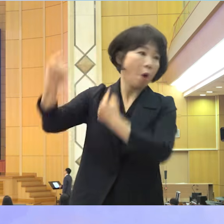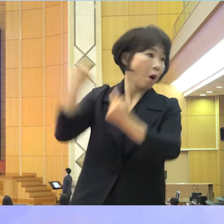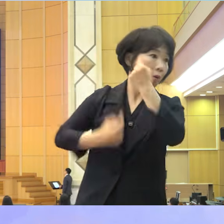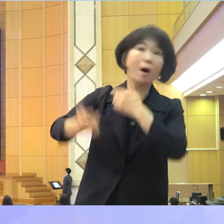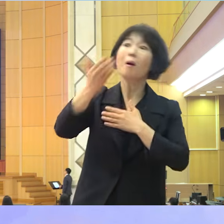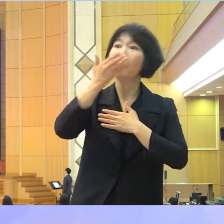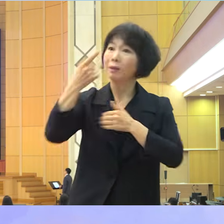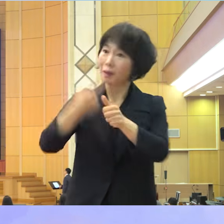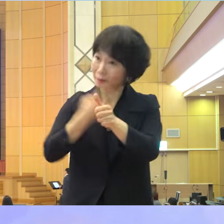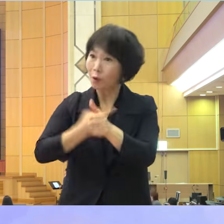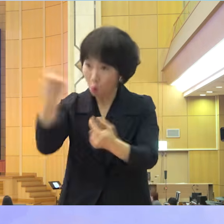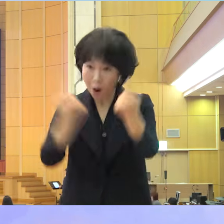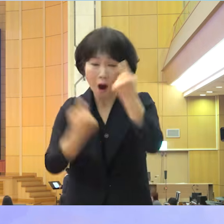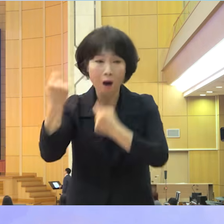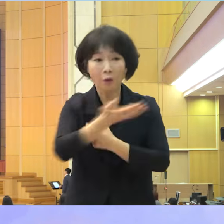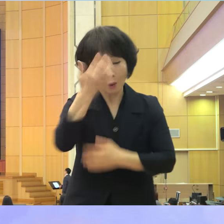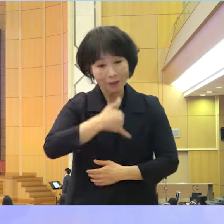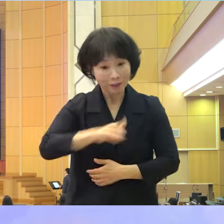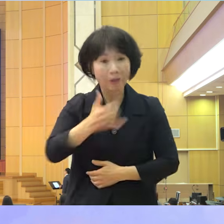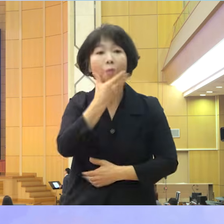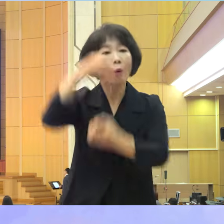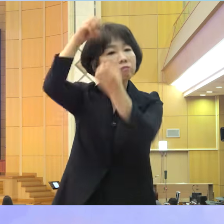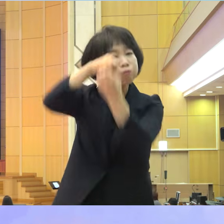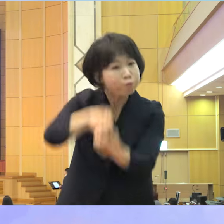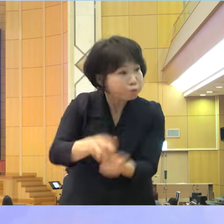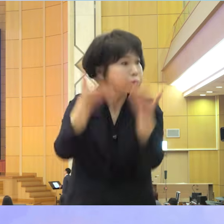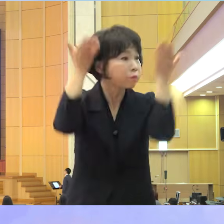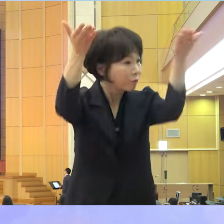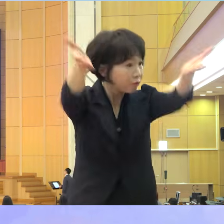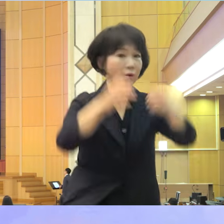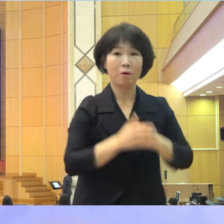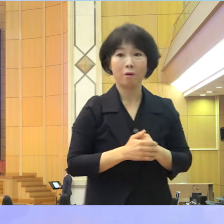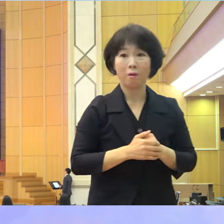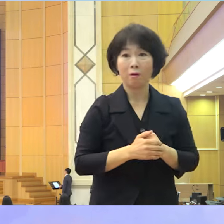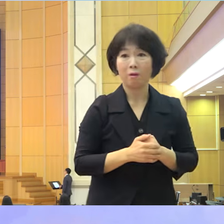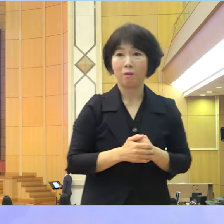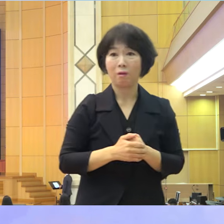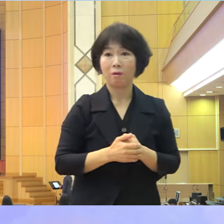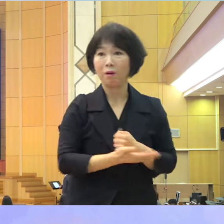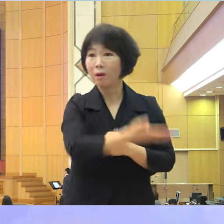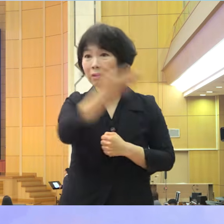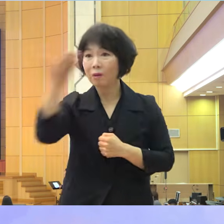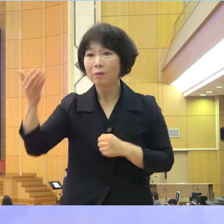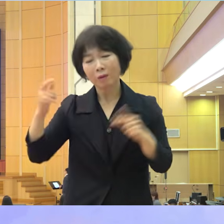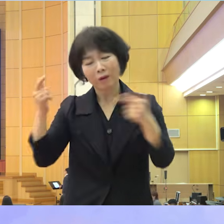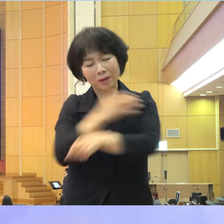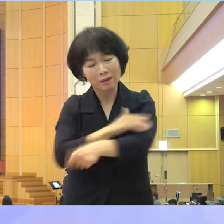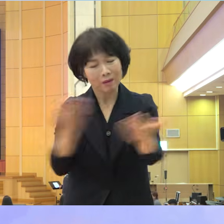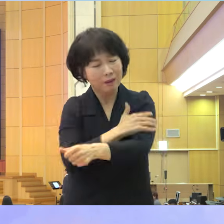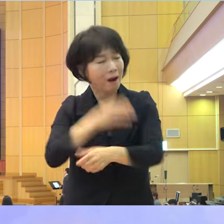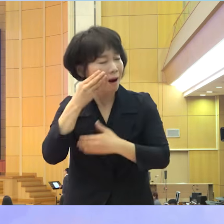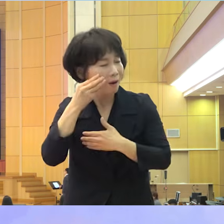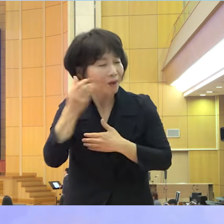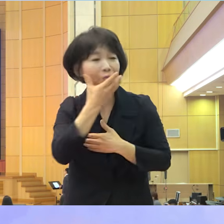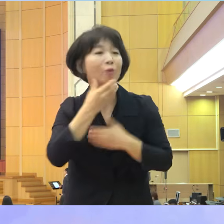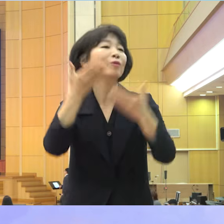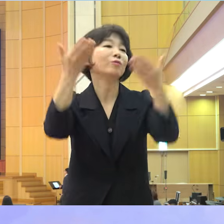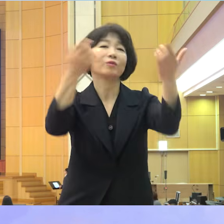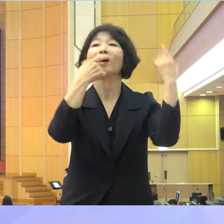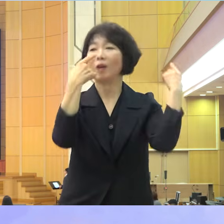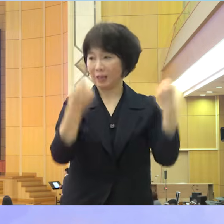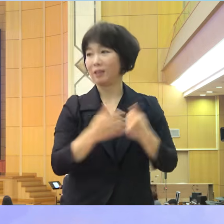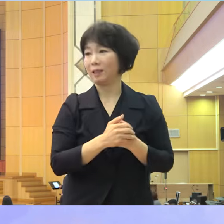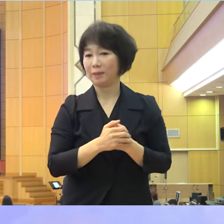하는 것보다 복이 임해, 내 자녀도 복이 임해, 내 집에 기르는 양들을 길러도 그것들이 잘 돼가지고 나에게 다 복이